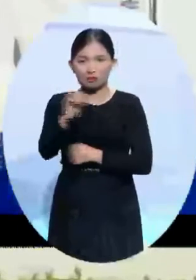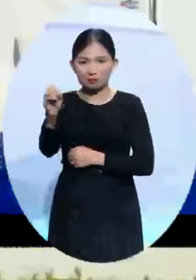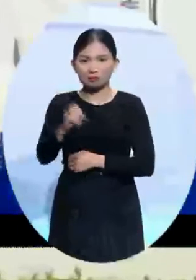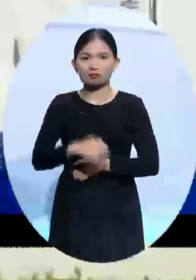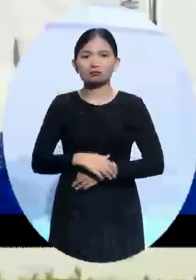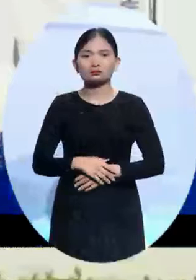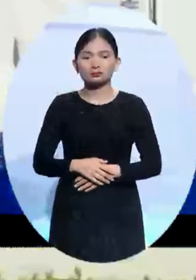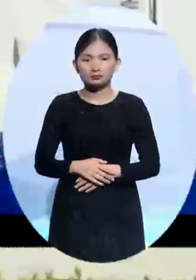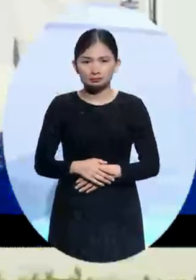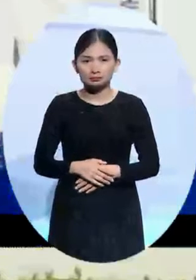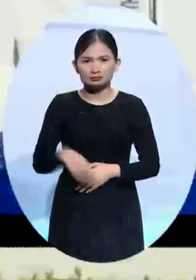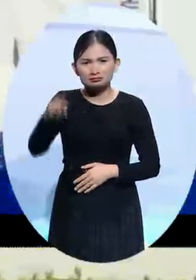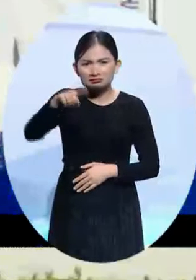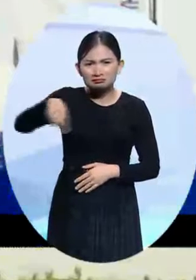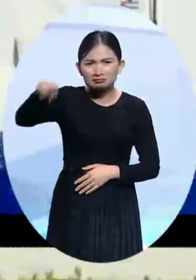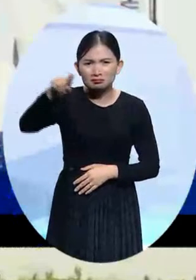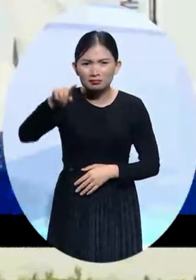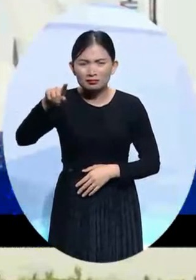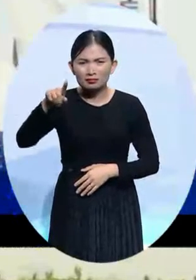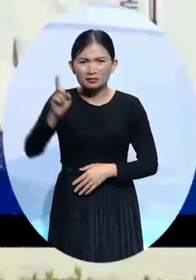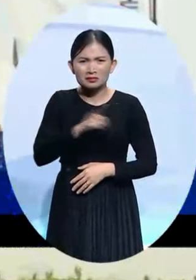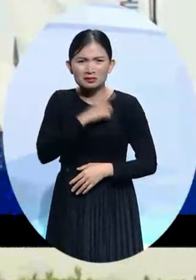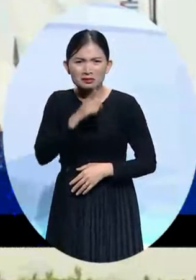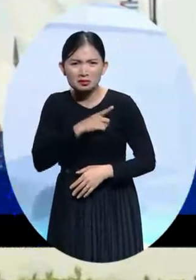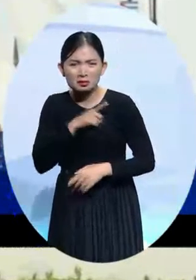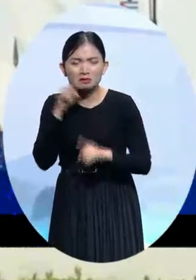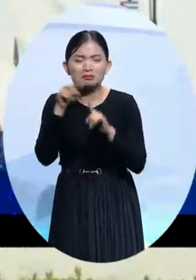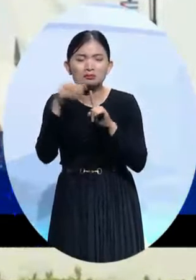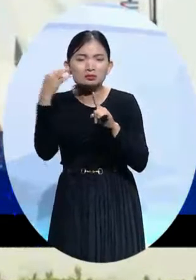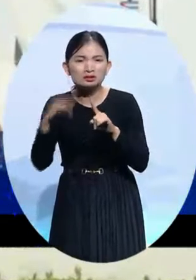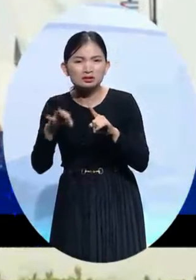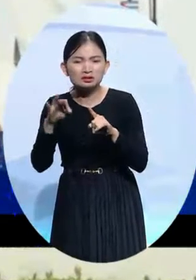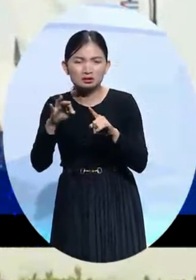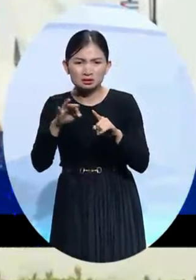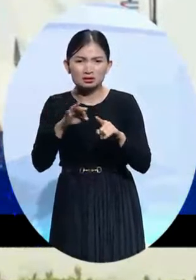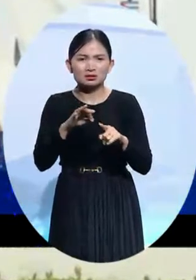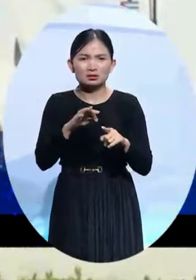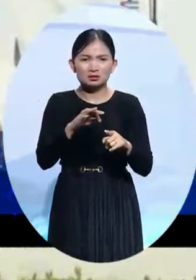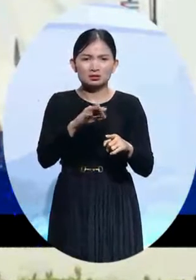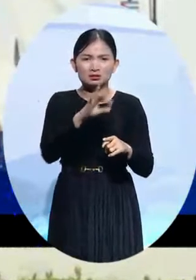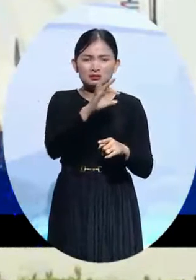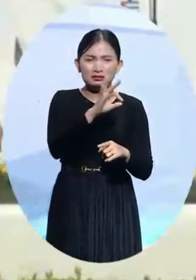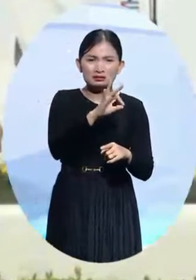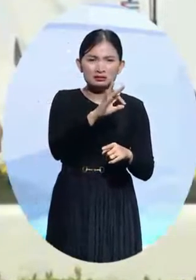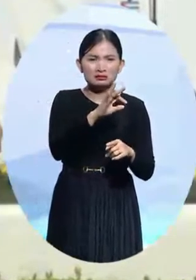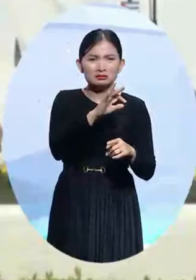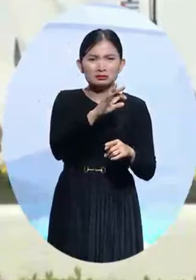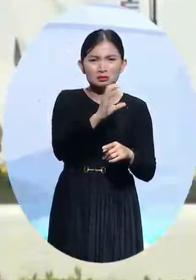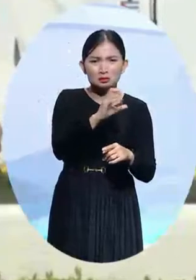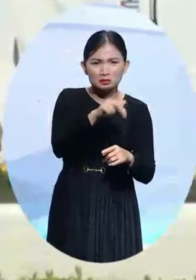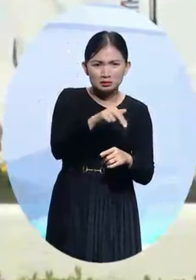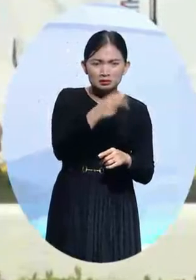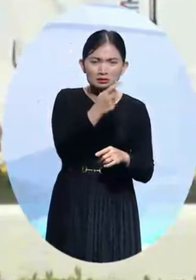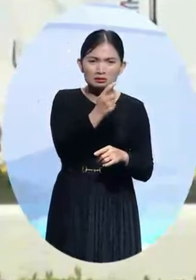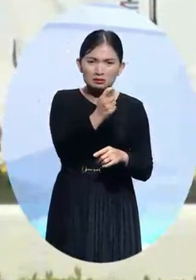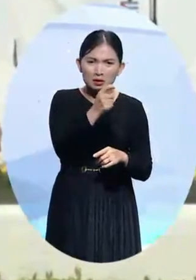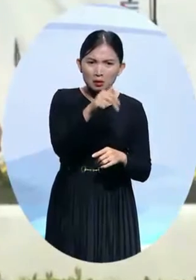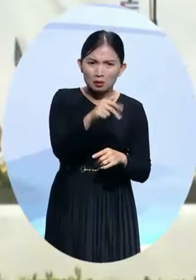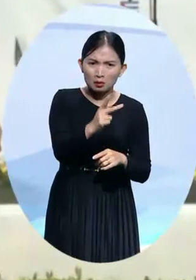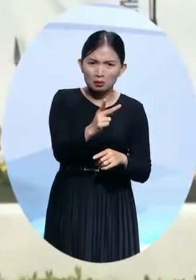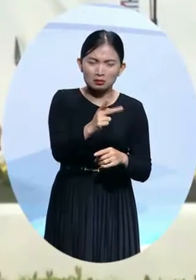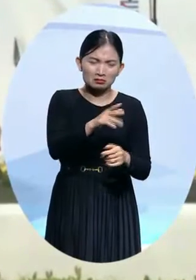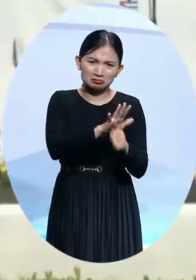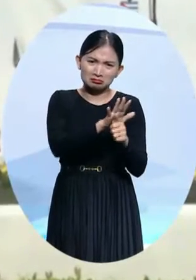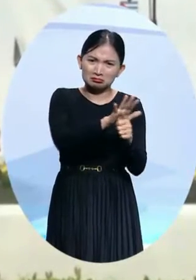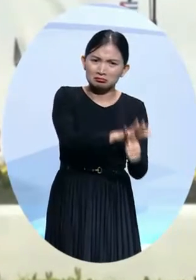Không thể nhân danh tự do để phỉ báng chủ nghĩa xã hội, trong khi các cánh cửa dẫn tới thương mại, tài chính và kinh doanh đều bị đóng lại đối với các nước vốn